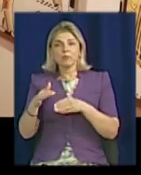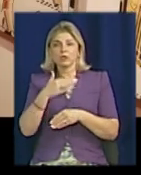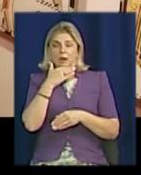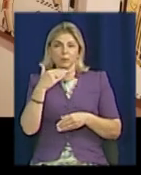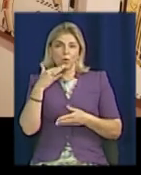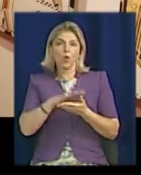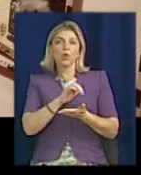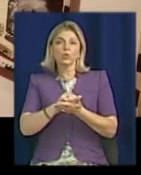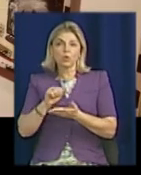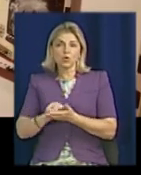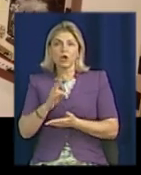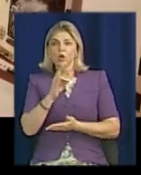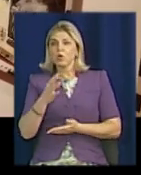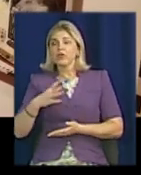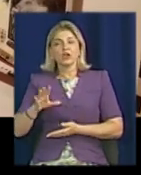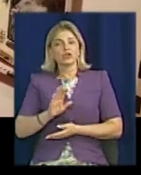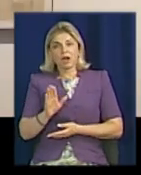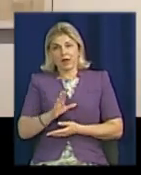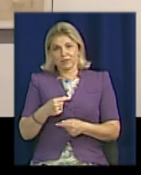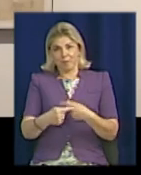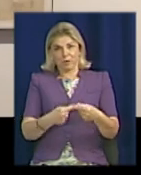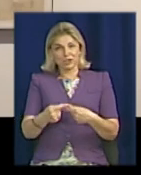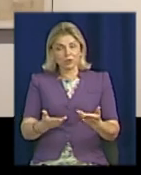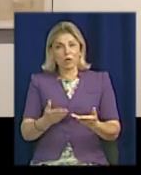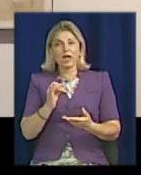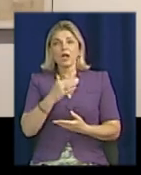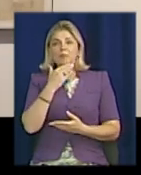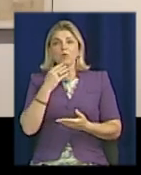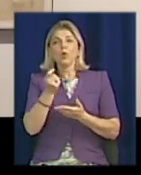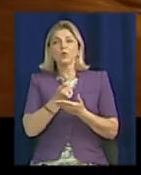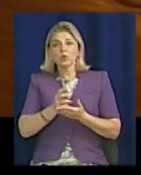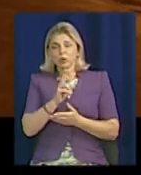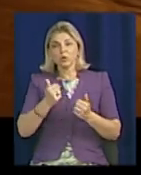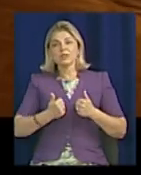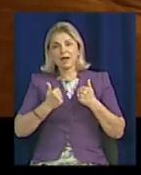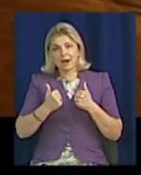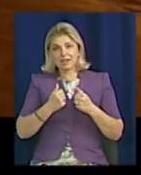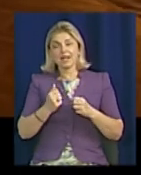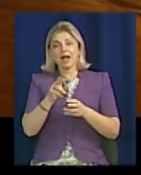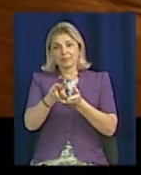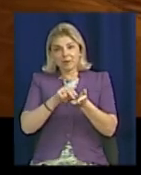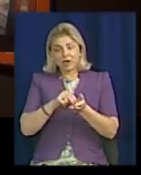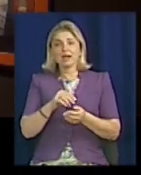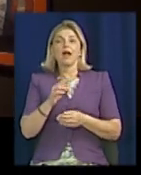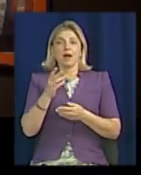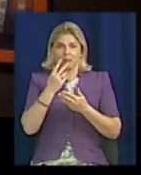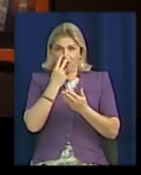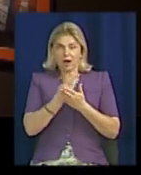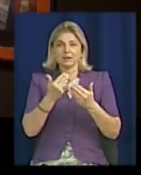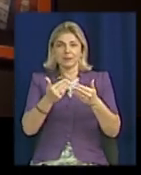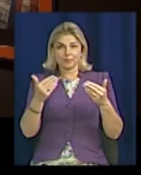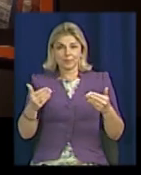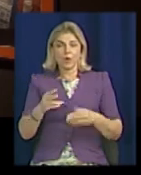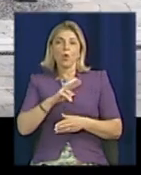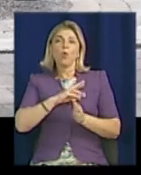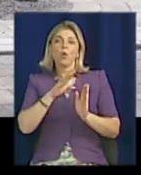дочекався послідовників. Втім, роботи кількох художників, які намагалися це робити, також представлено на виставці в Ольштині. Помер митець у